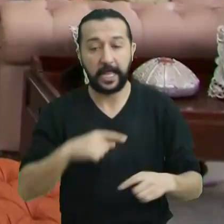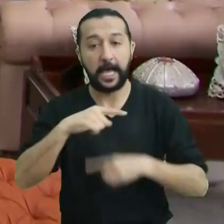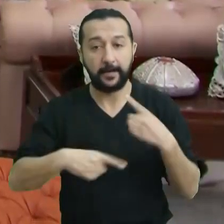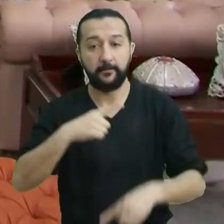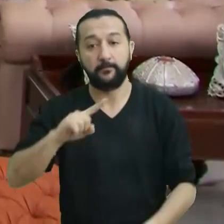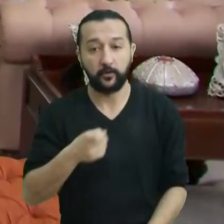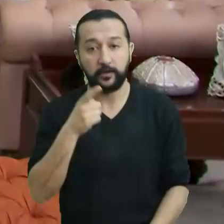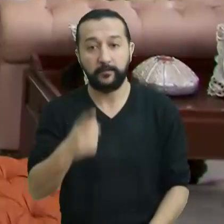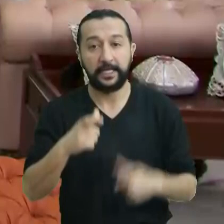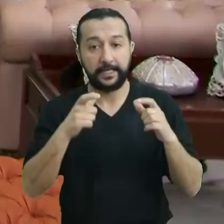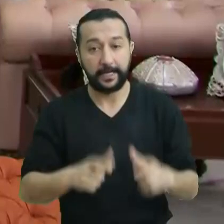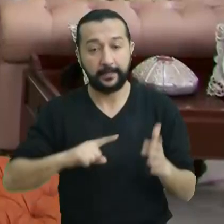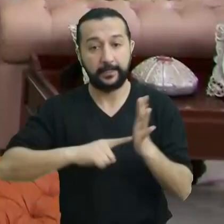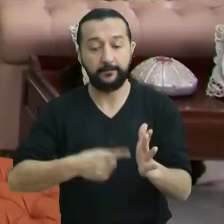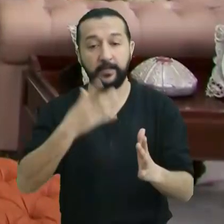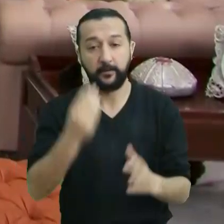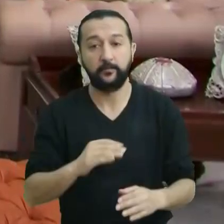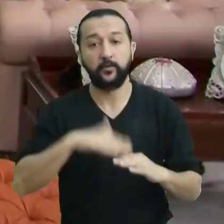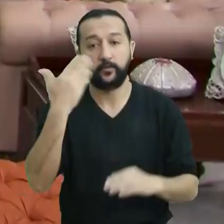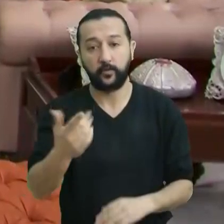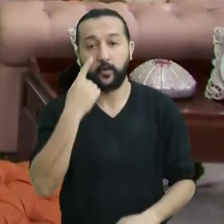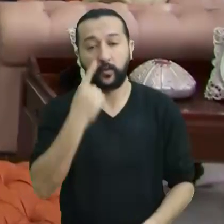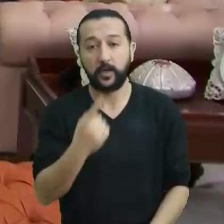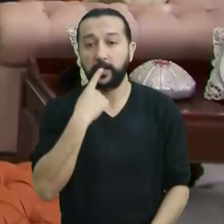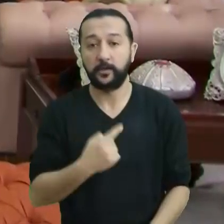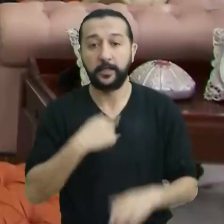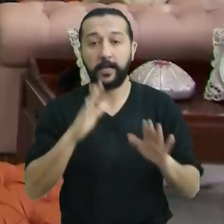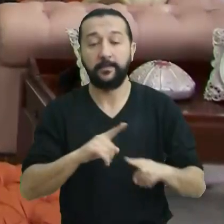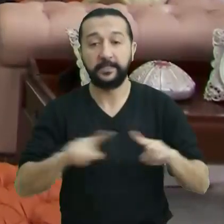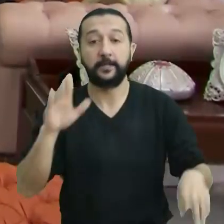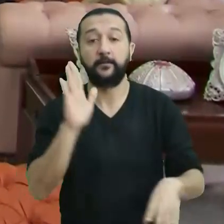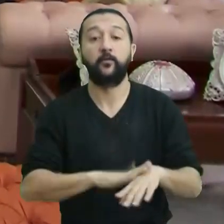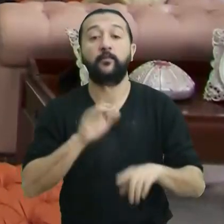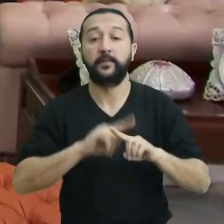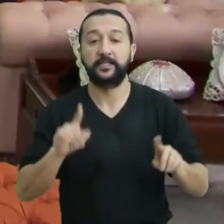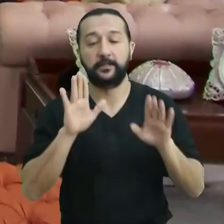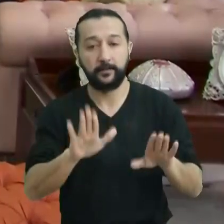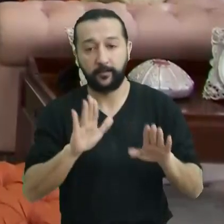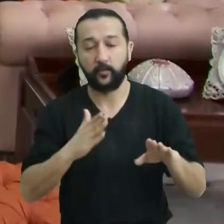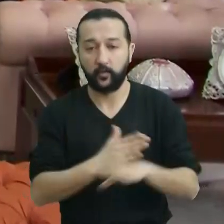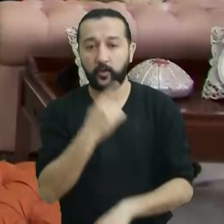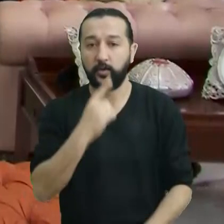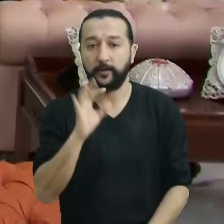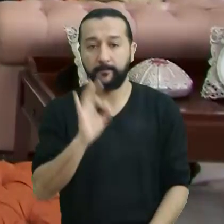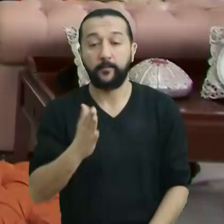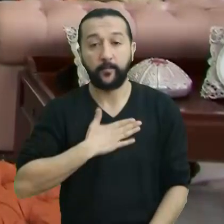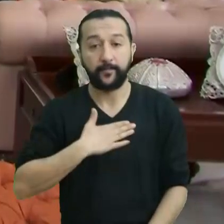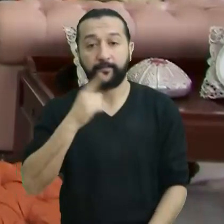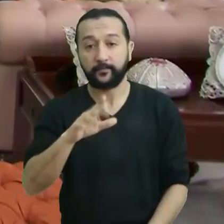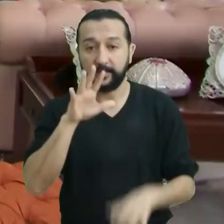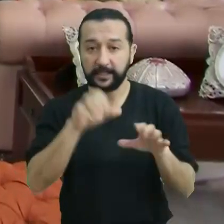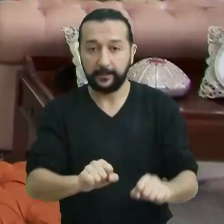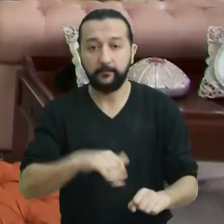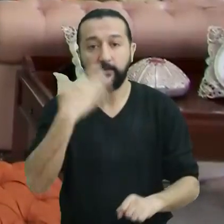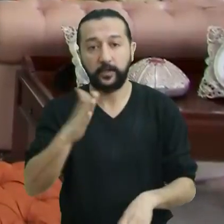arayalım, bulalım, yerini tespit edelim tamam mı? Gören söylesin ama sakın dokunmasın. Sakın. Tamam doğru söylüyorsunuz. Önce bir